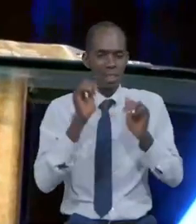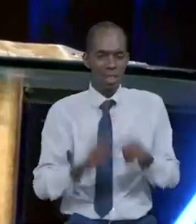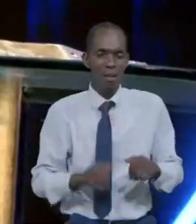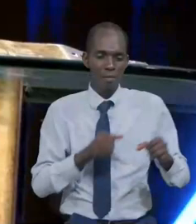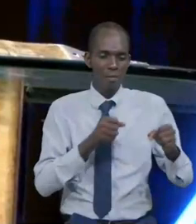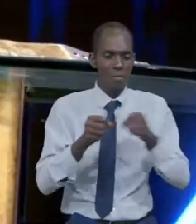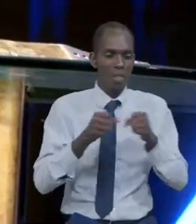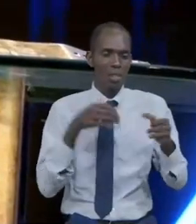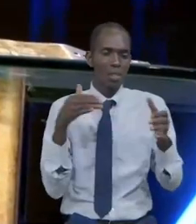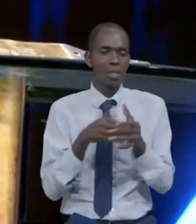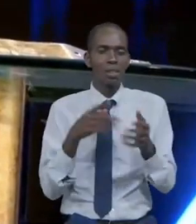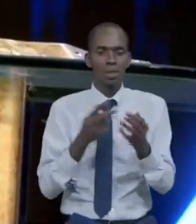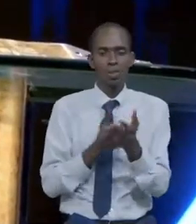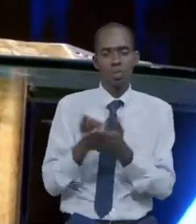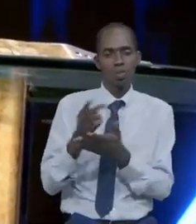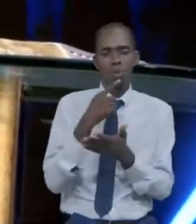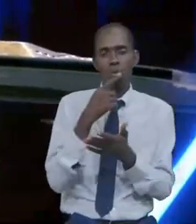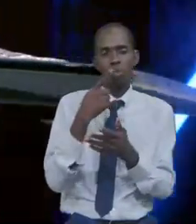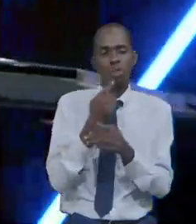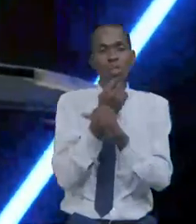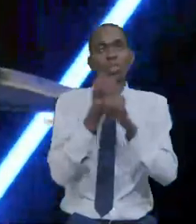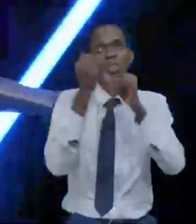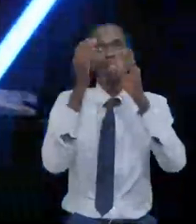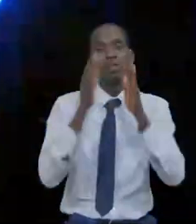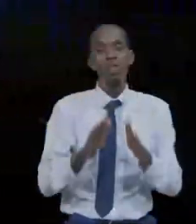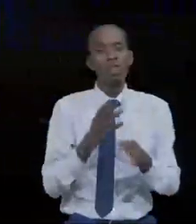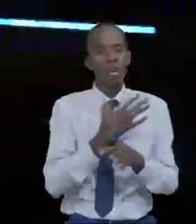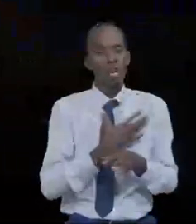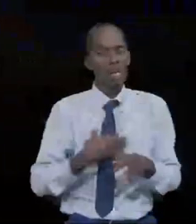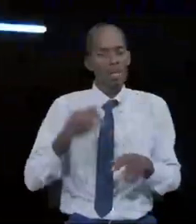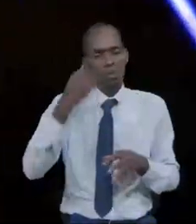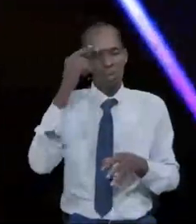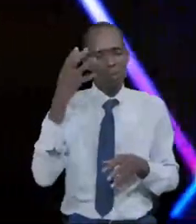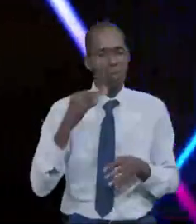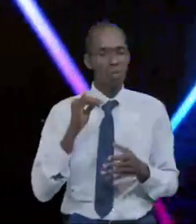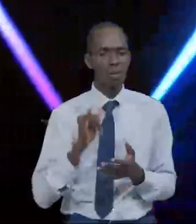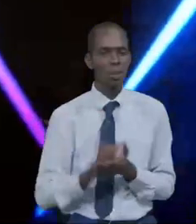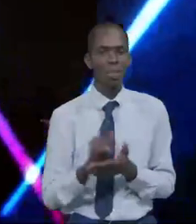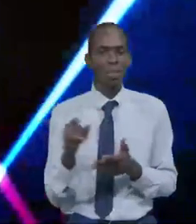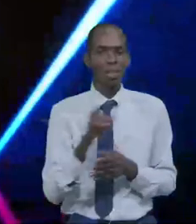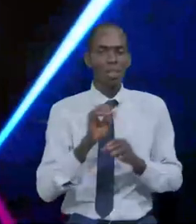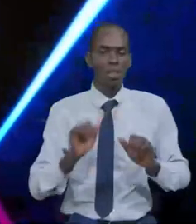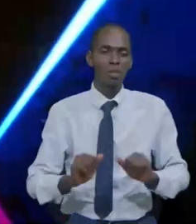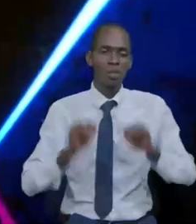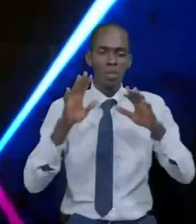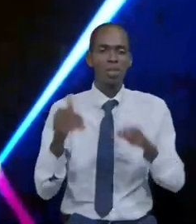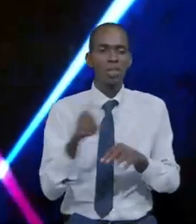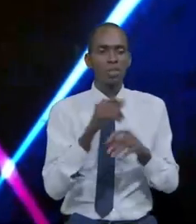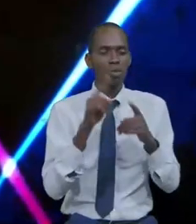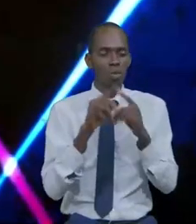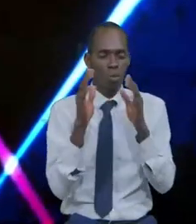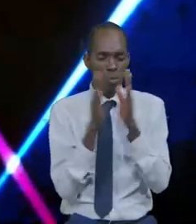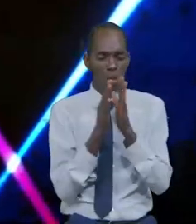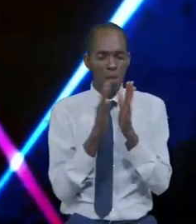la vérité, il luttait contre le Sauveur, à cause de cela, il s'est donné à la prière et s'est